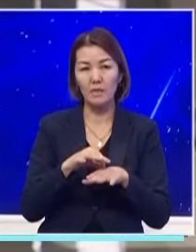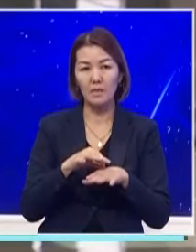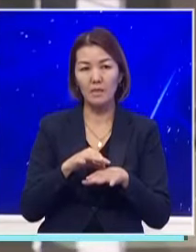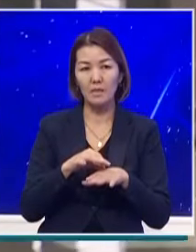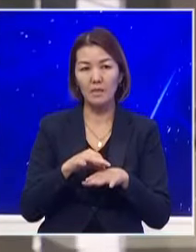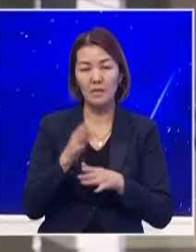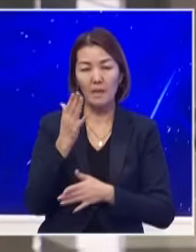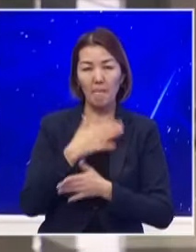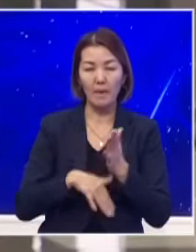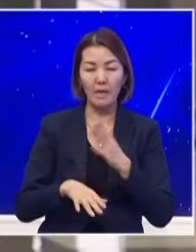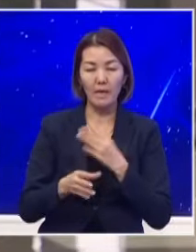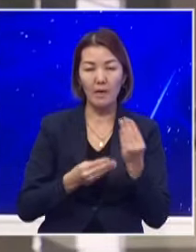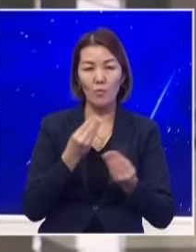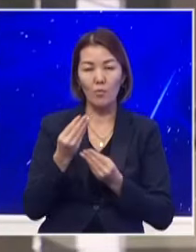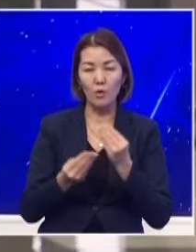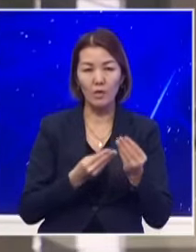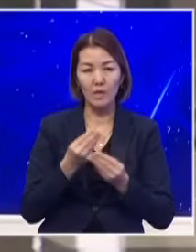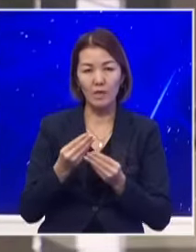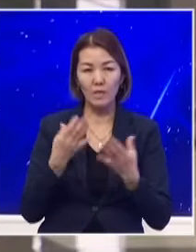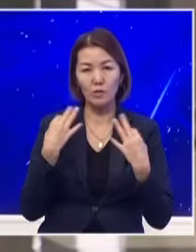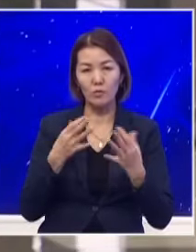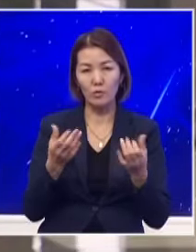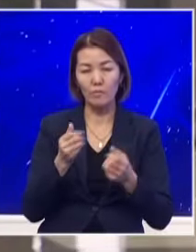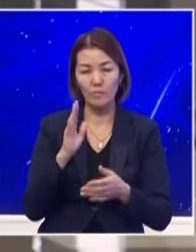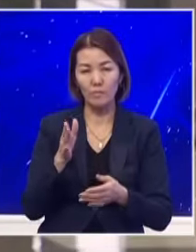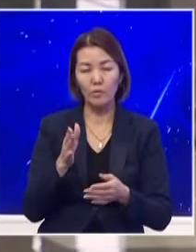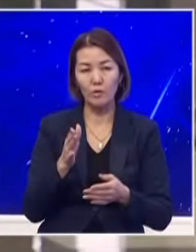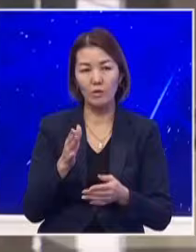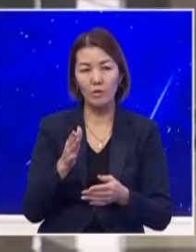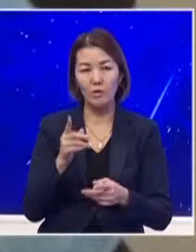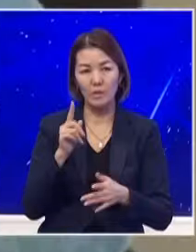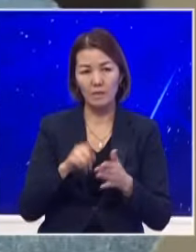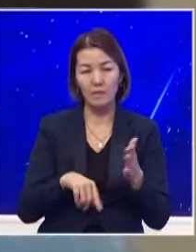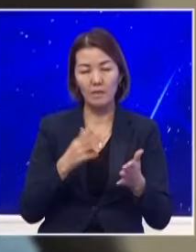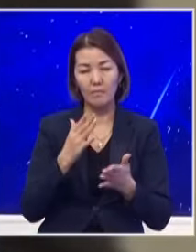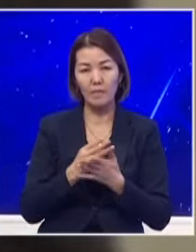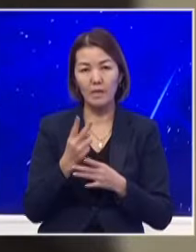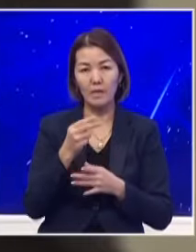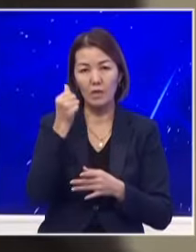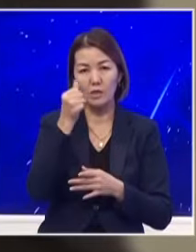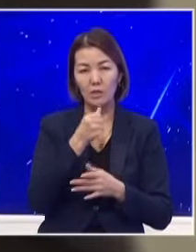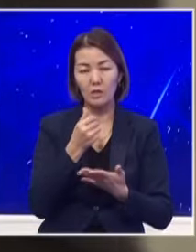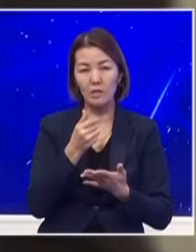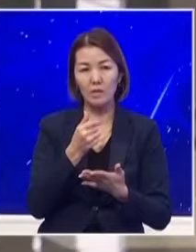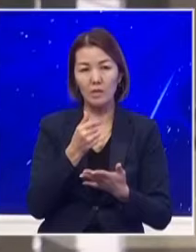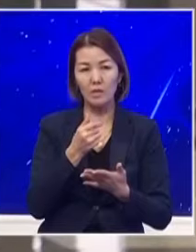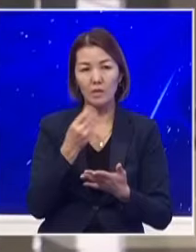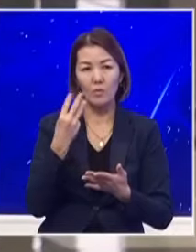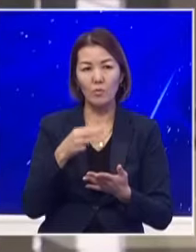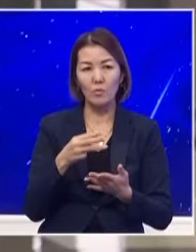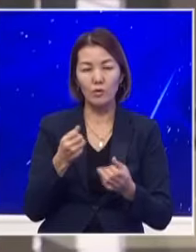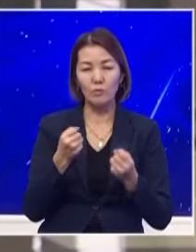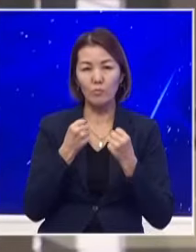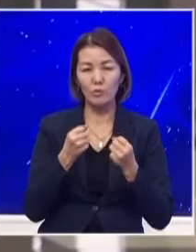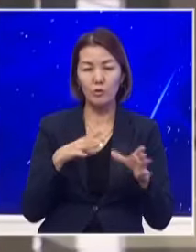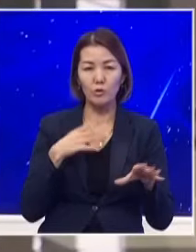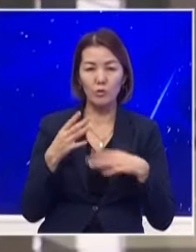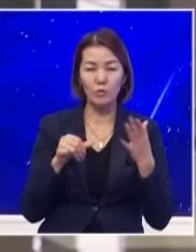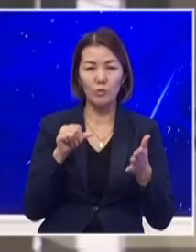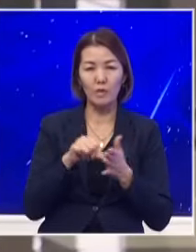пара олимпиадаға жолдама алсақ па деген үмітіміз бар. 2 жыл ішінде қазір 30-ға жуық спортшымыз